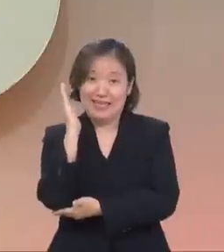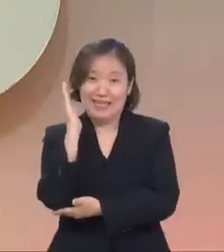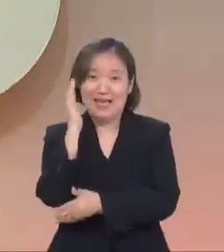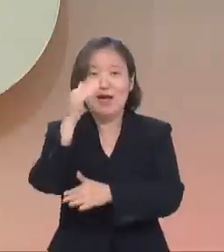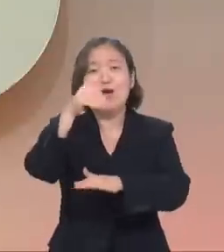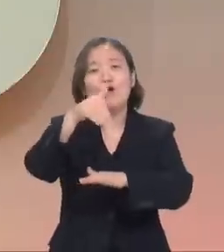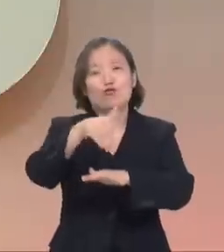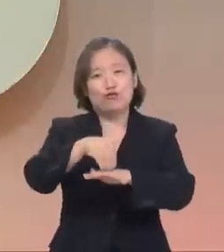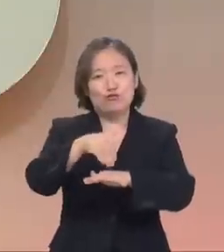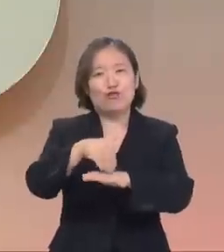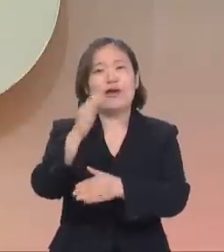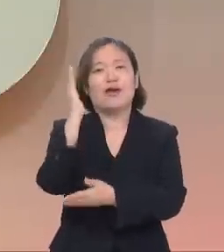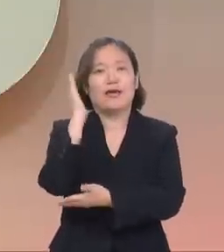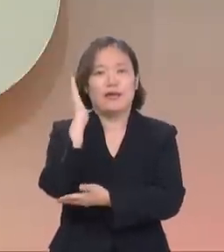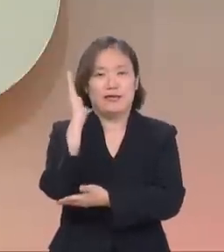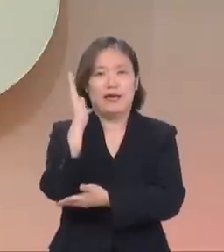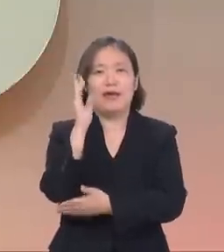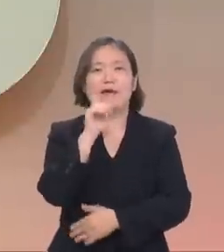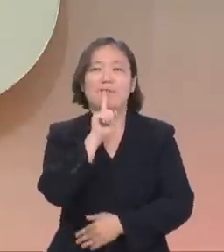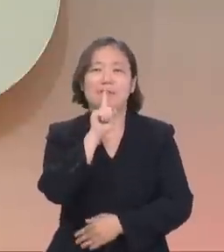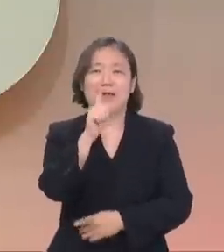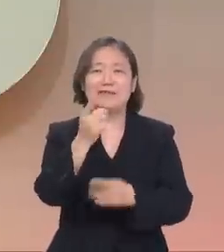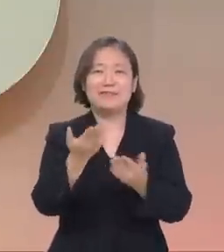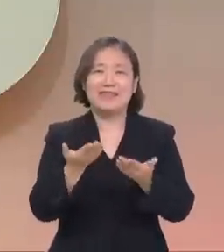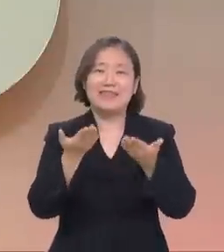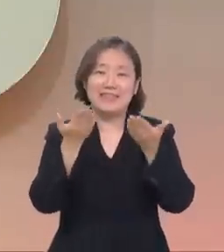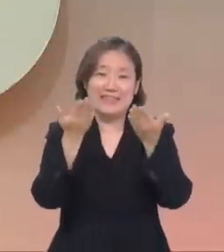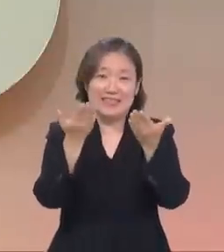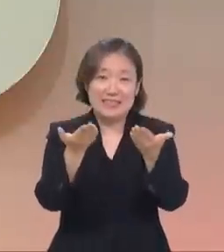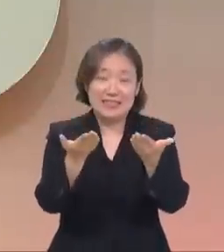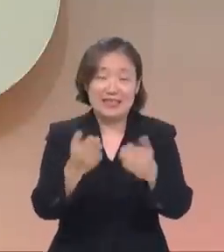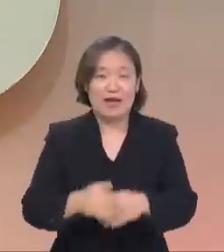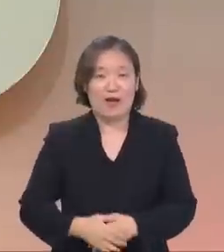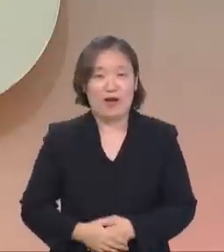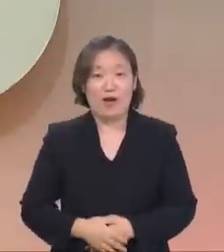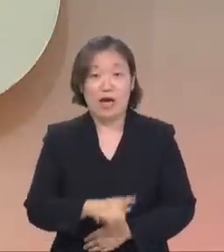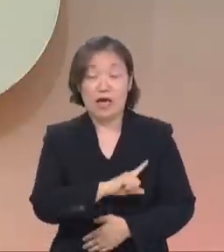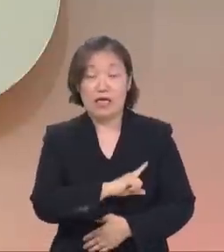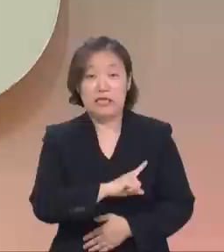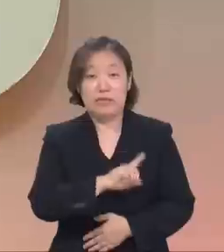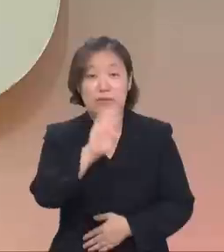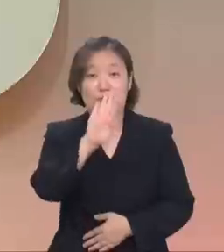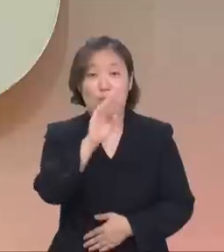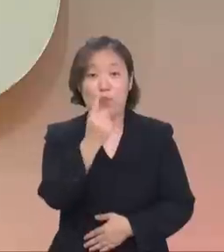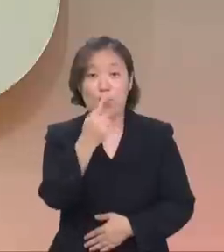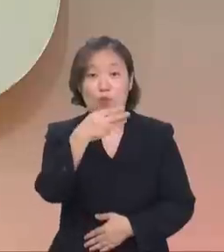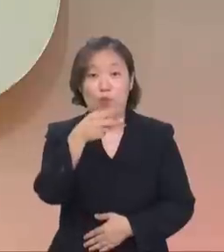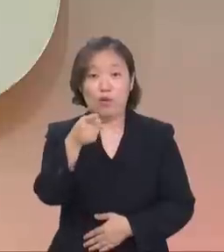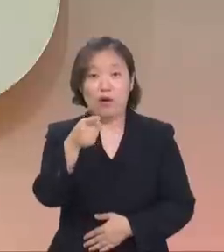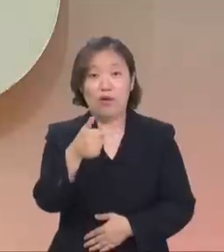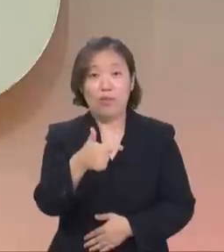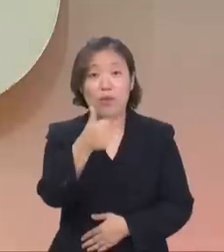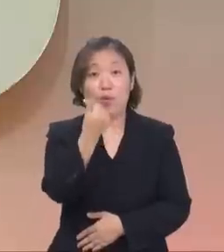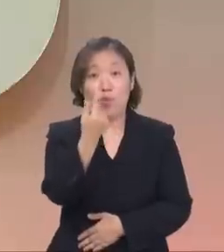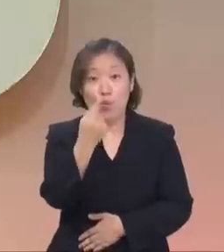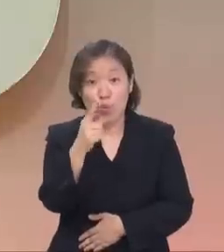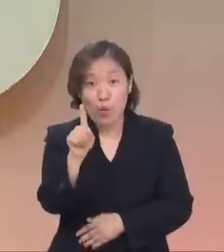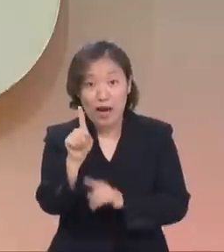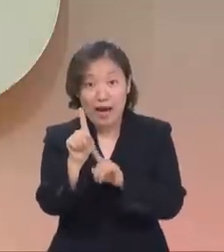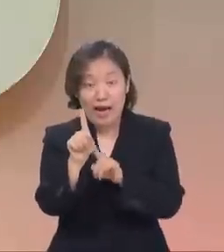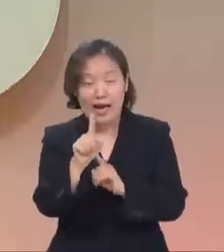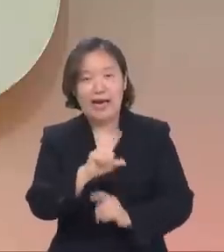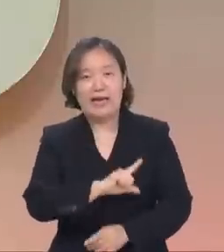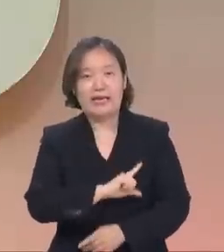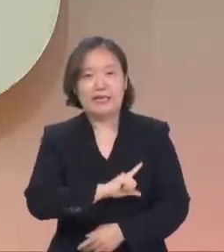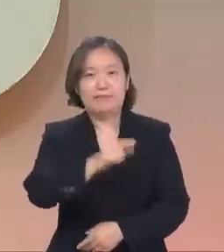들려드릴까 합니다 그 보려나 김정자 불자님의 그런